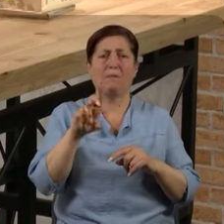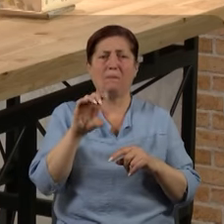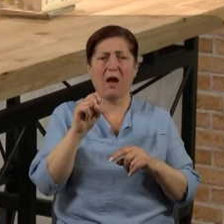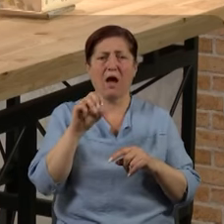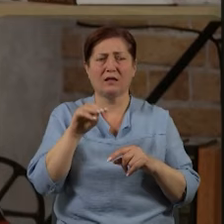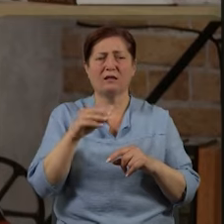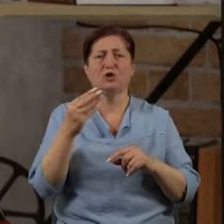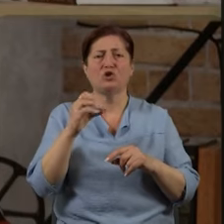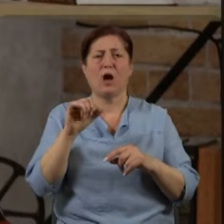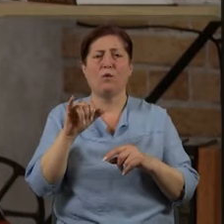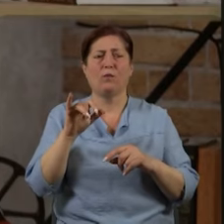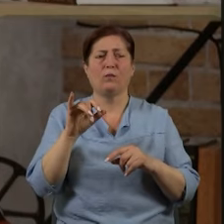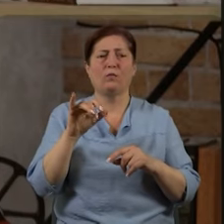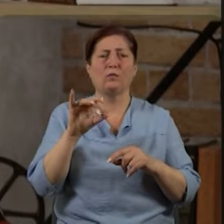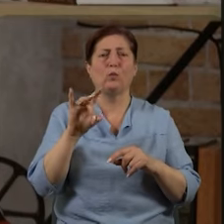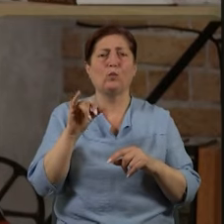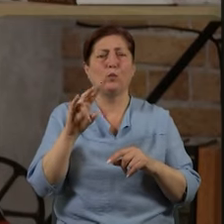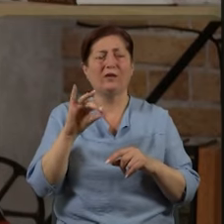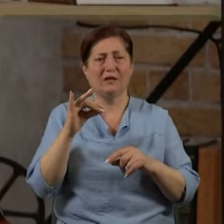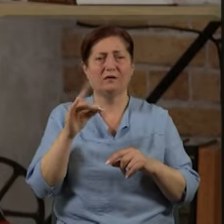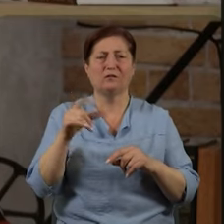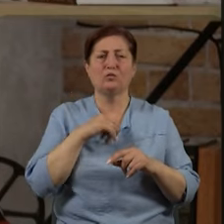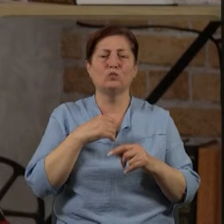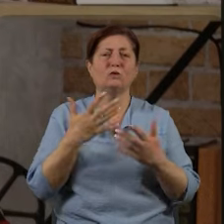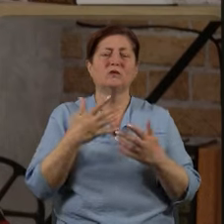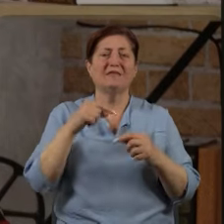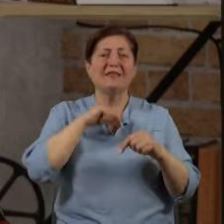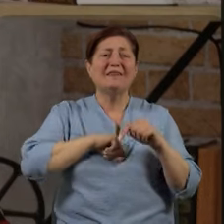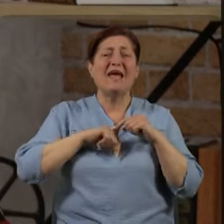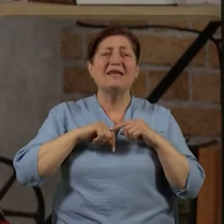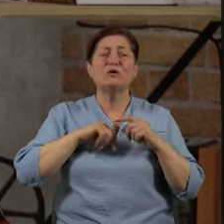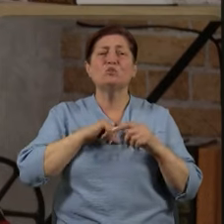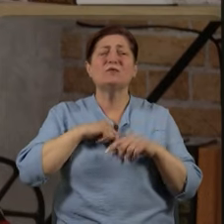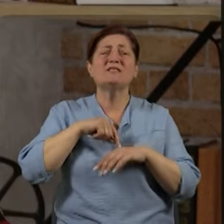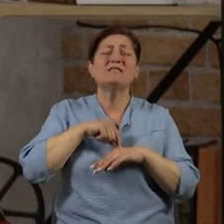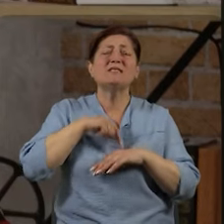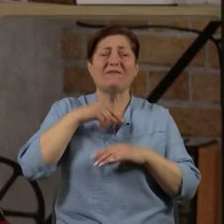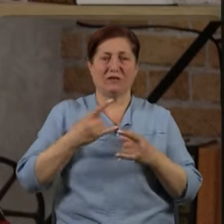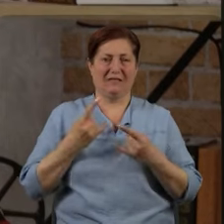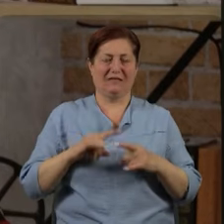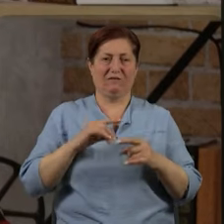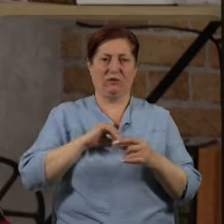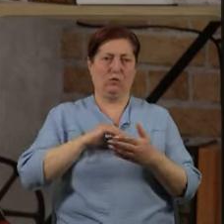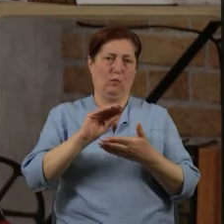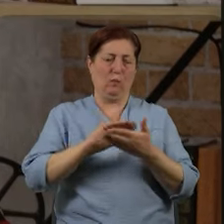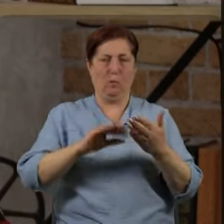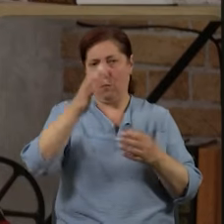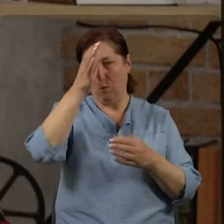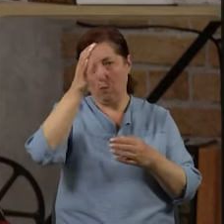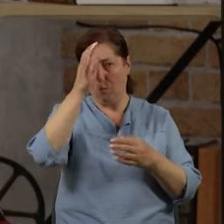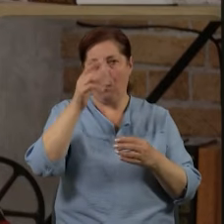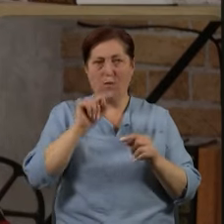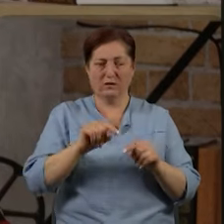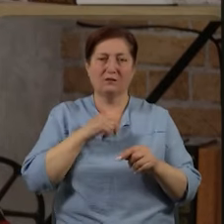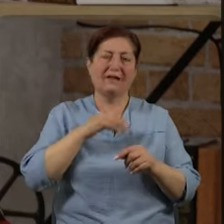են այդ մեծ կարոտը, հեռացում է եւ ավելի շատ սա մեղքի զգացումից ծնված պոեզիա է։ Կարոտն էլ կա, բայց